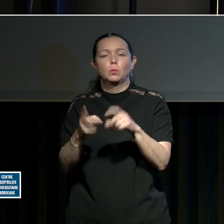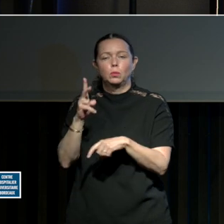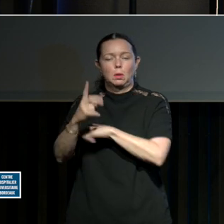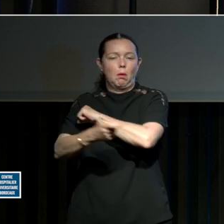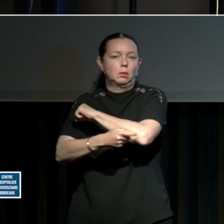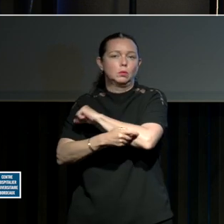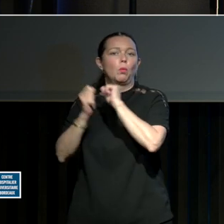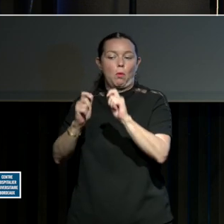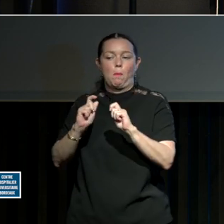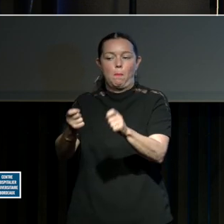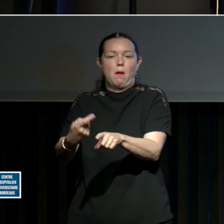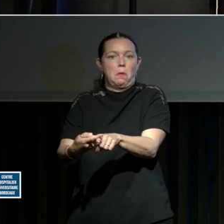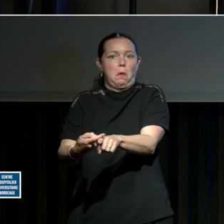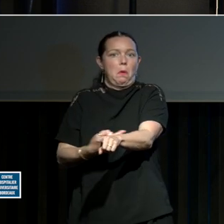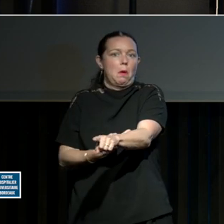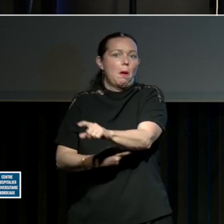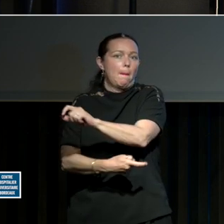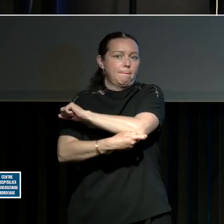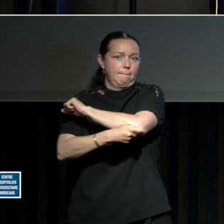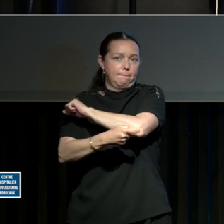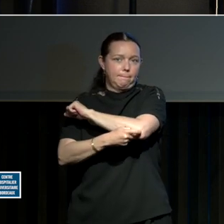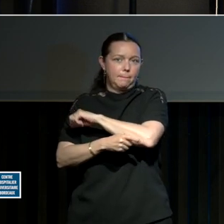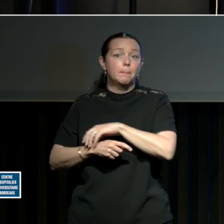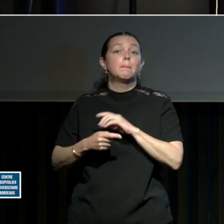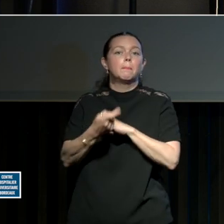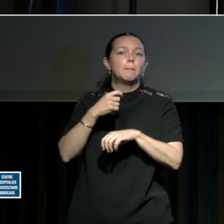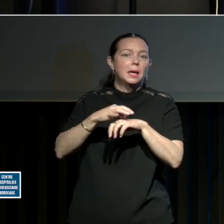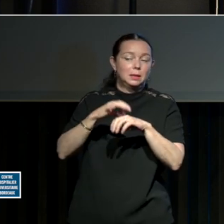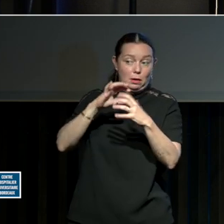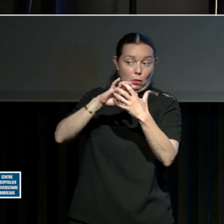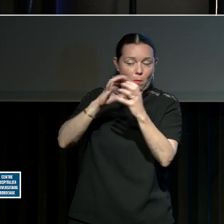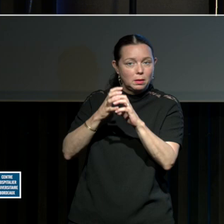de finalement maladies complexes et multifactorielles.